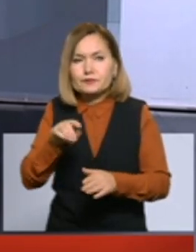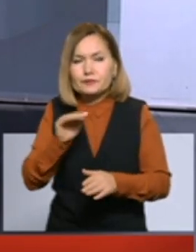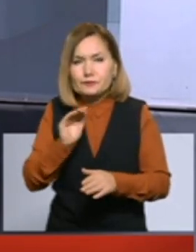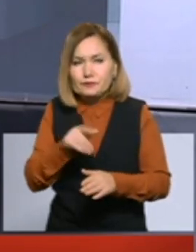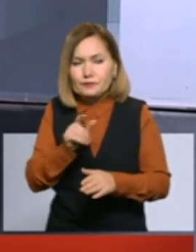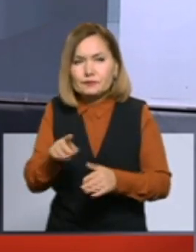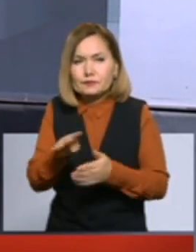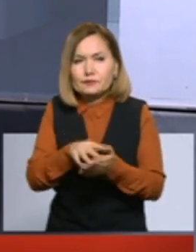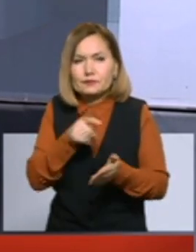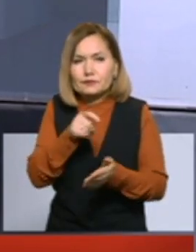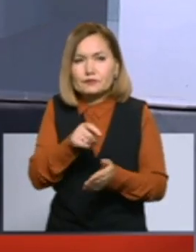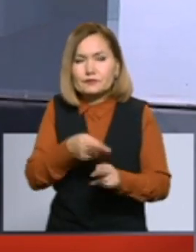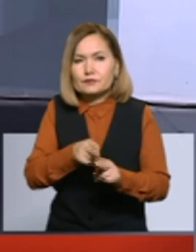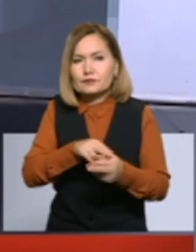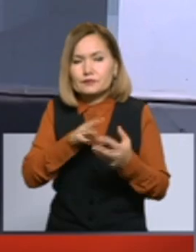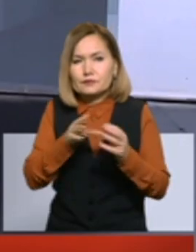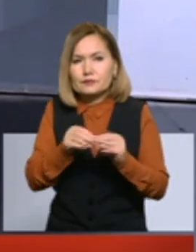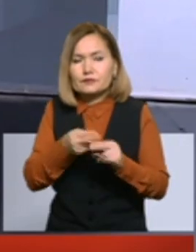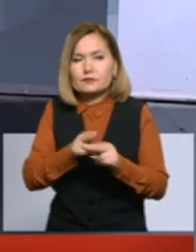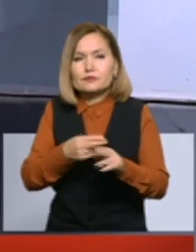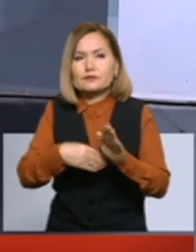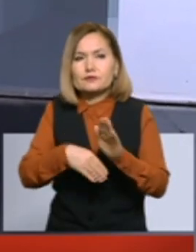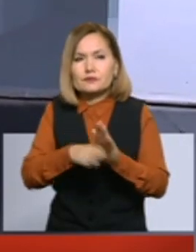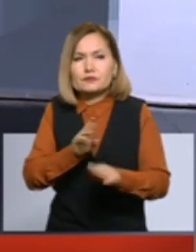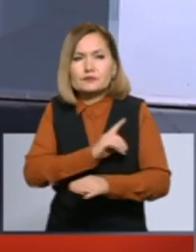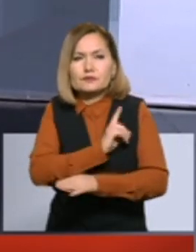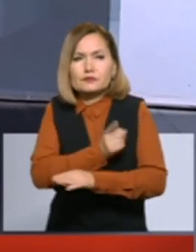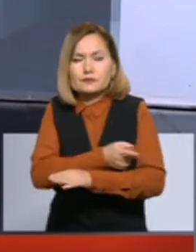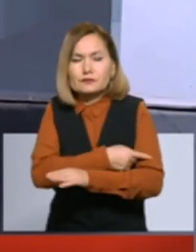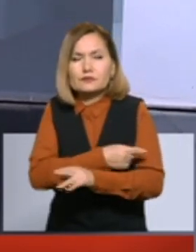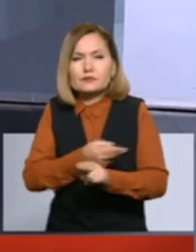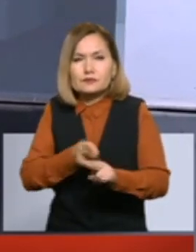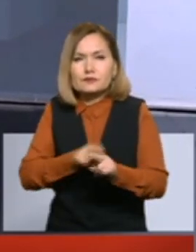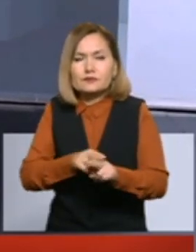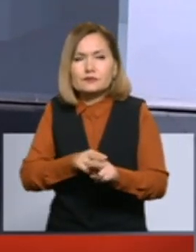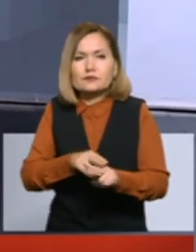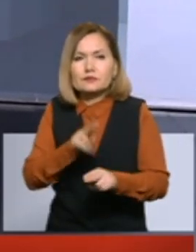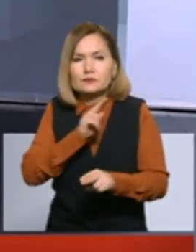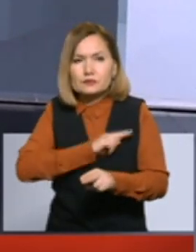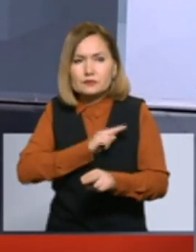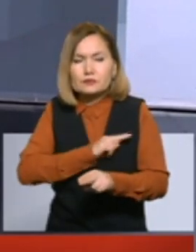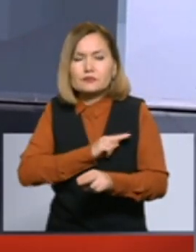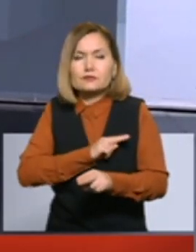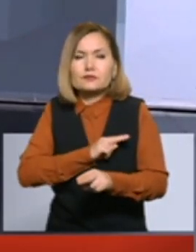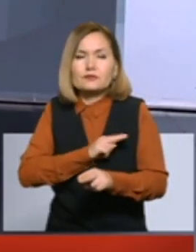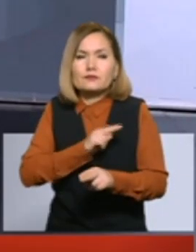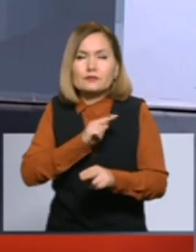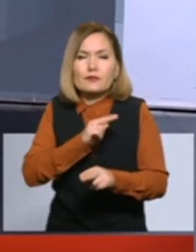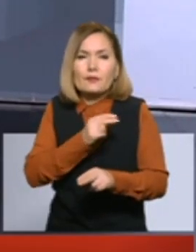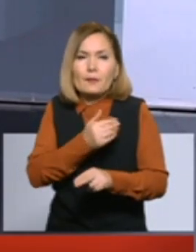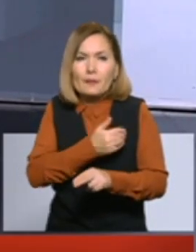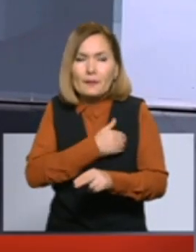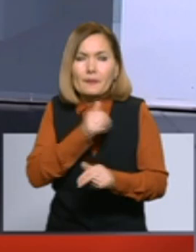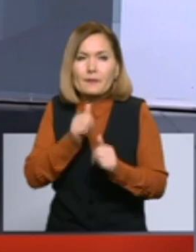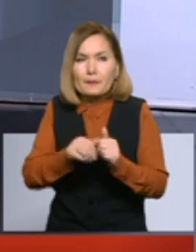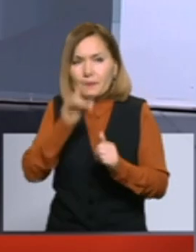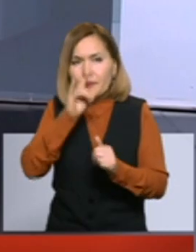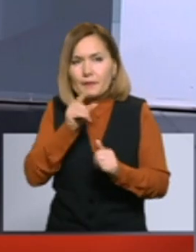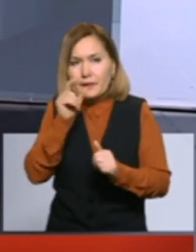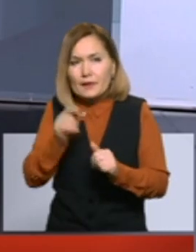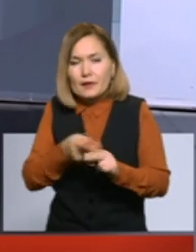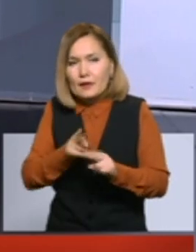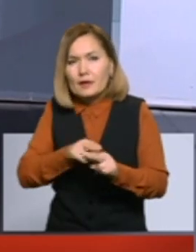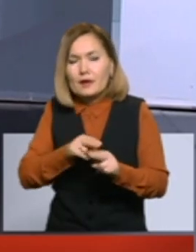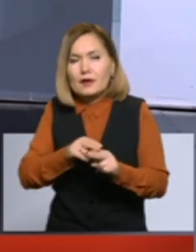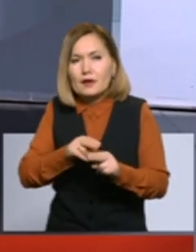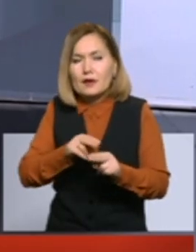адам өтінім түскен. Бұл рекордты көрсеткіш. Демек, жұмыс істеуге қабілетті әрбір қазақстандық әр 90 сайын